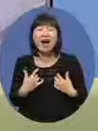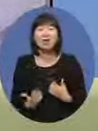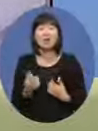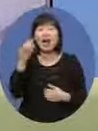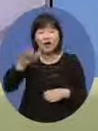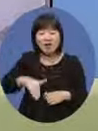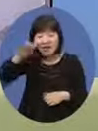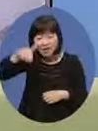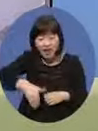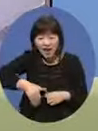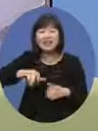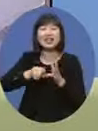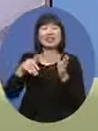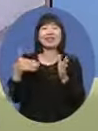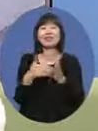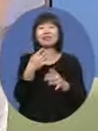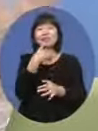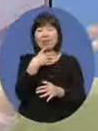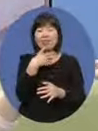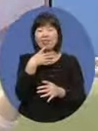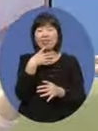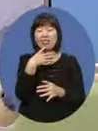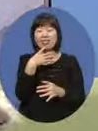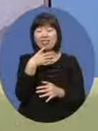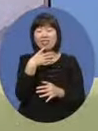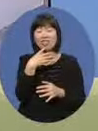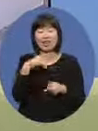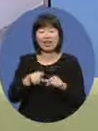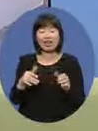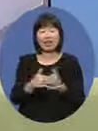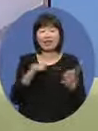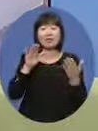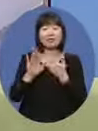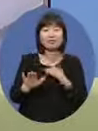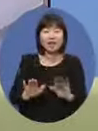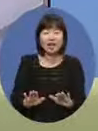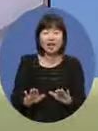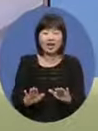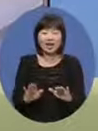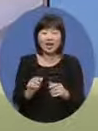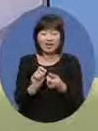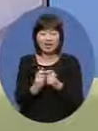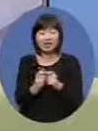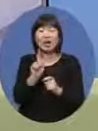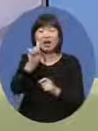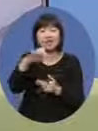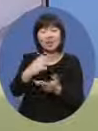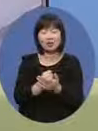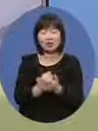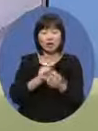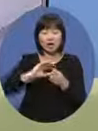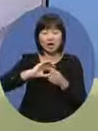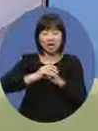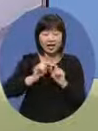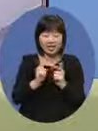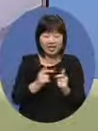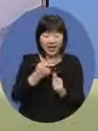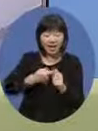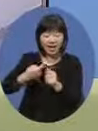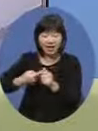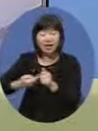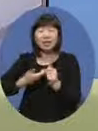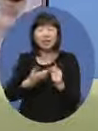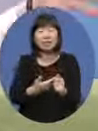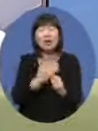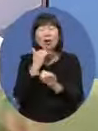할 때까지만 명절이에요. 그 다음부터 지나면 남자들은 이리모컨 하나 들고 과일 깎아줘, 먹을 거줘, 그